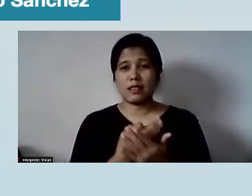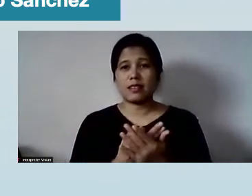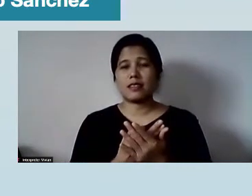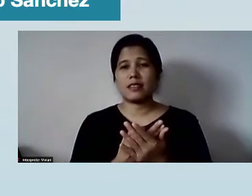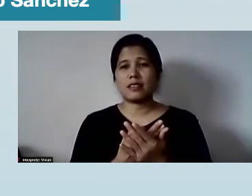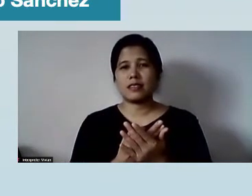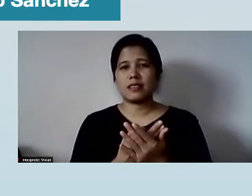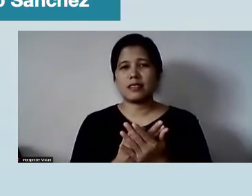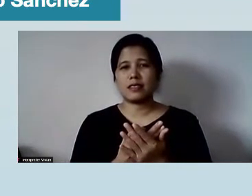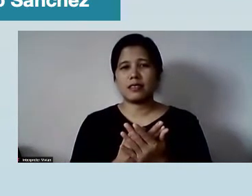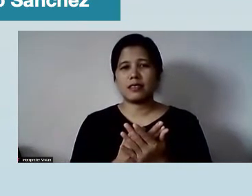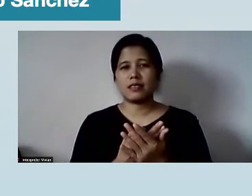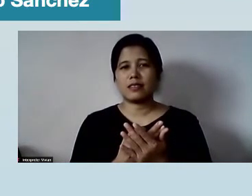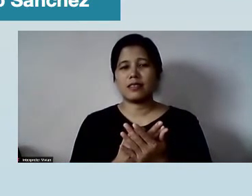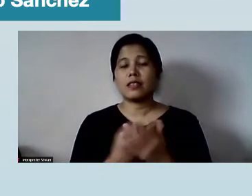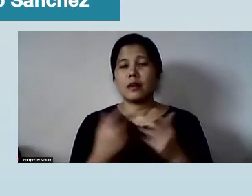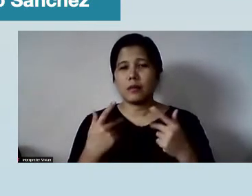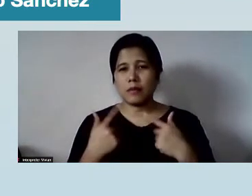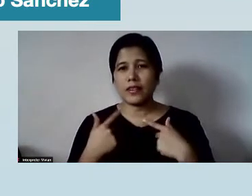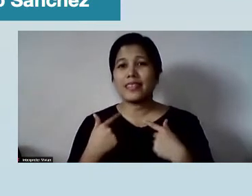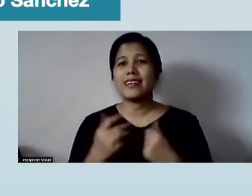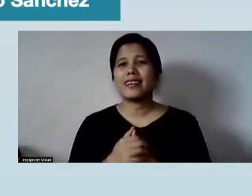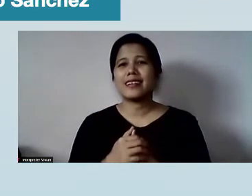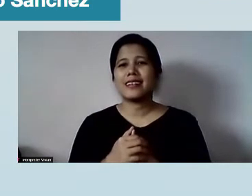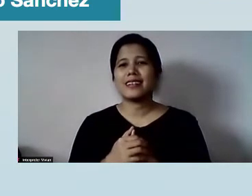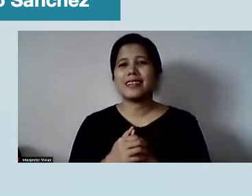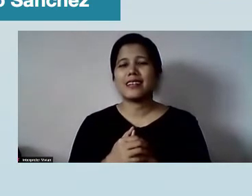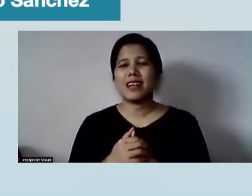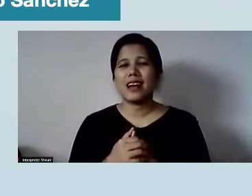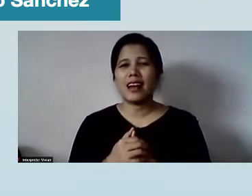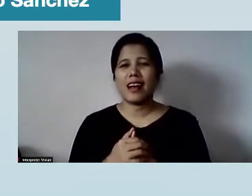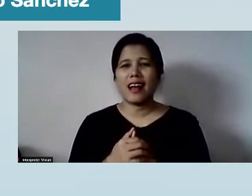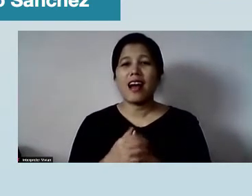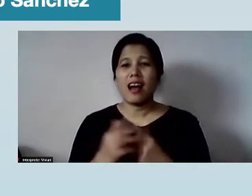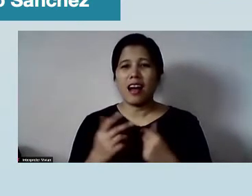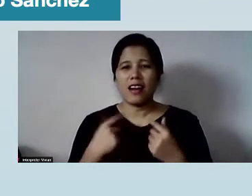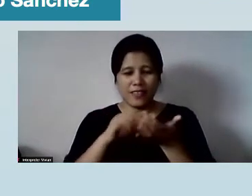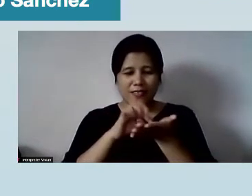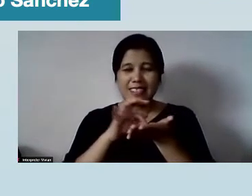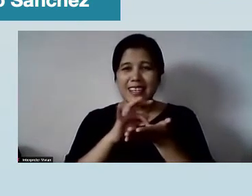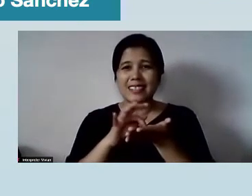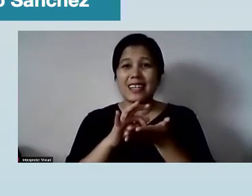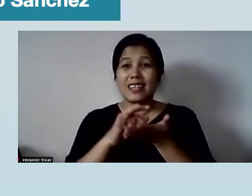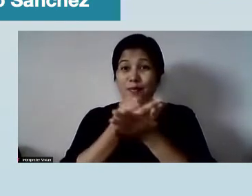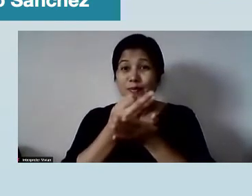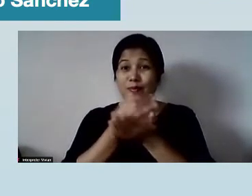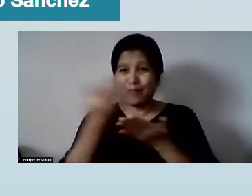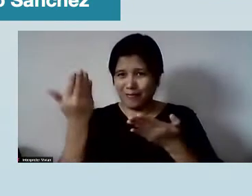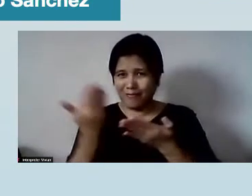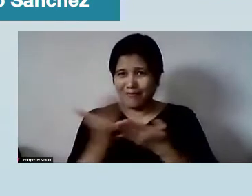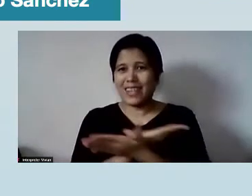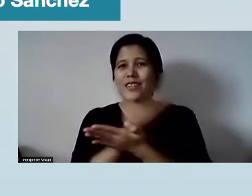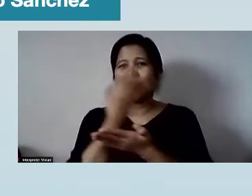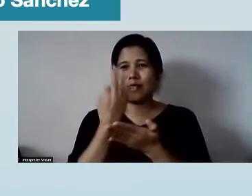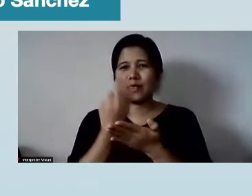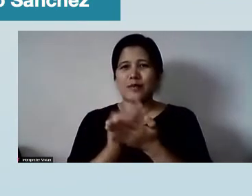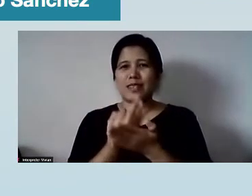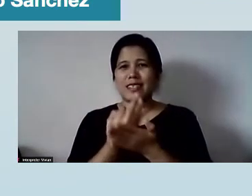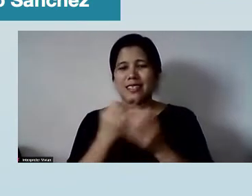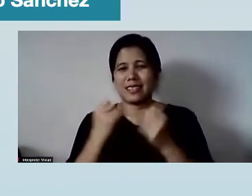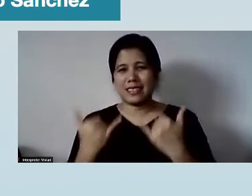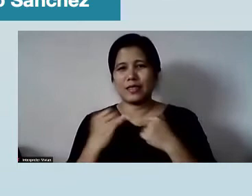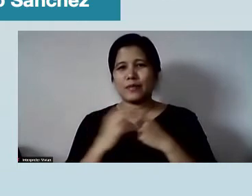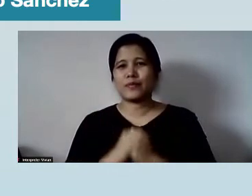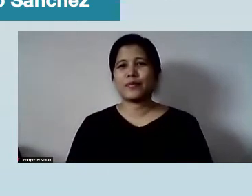generation currency natin, mayroon ng mga identifying tactile marks, no, yung mga banknotes natin, yung